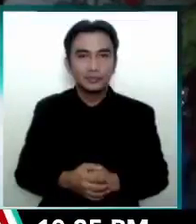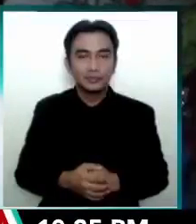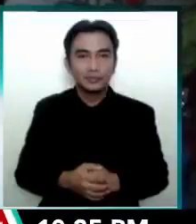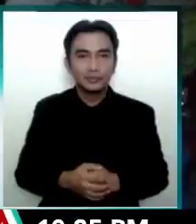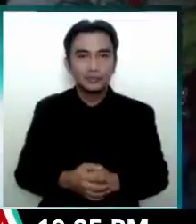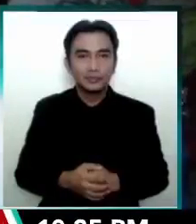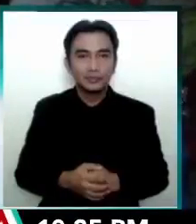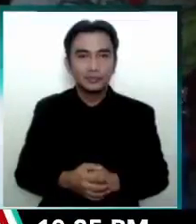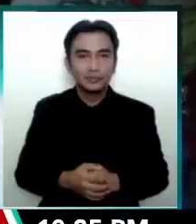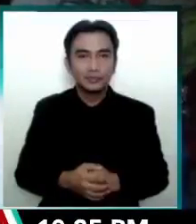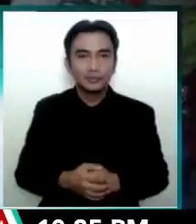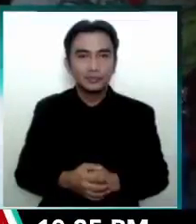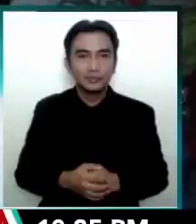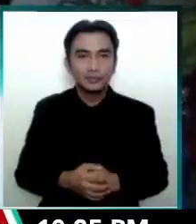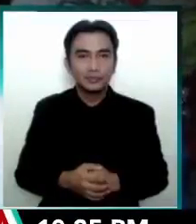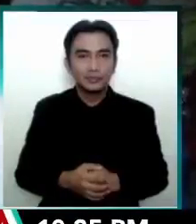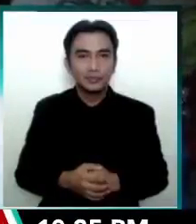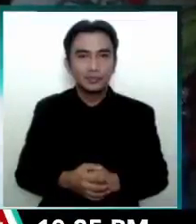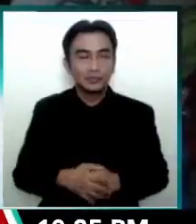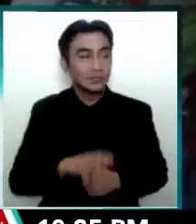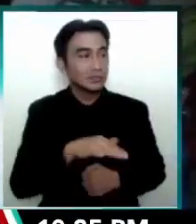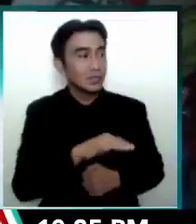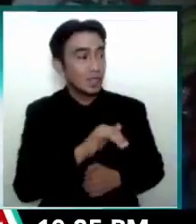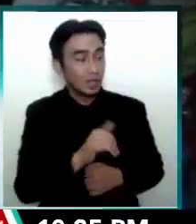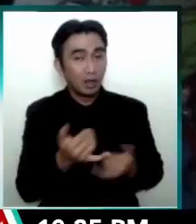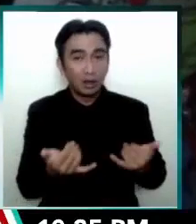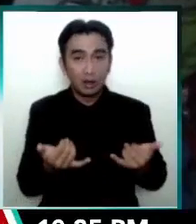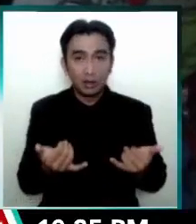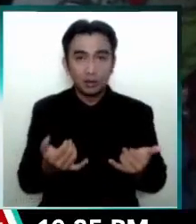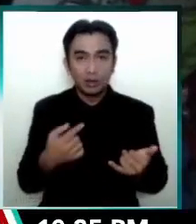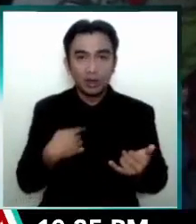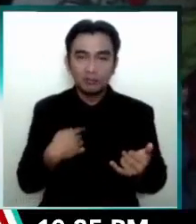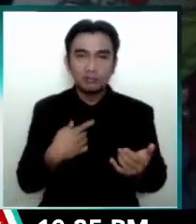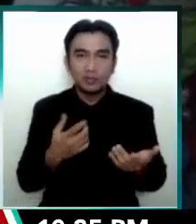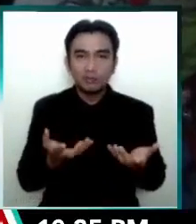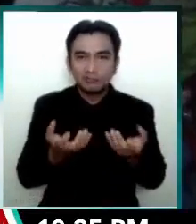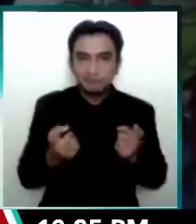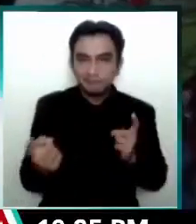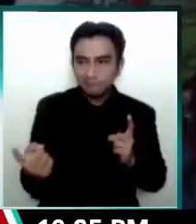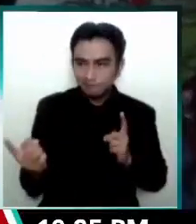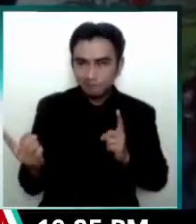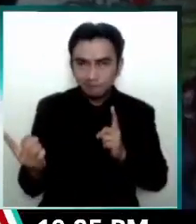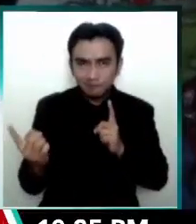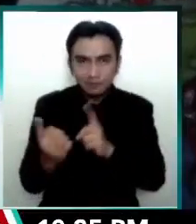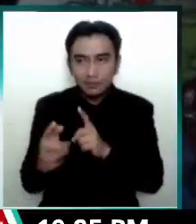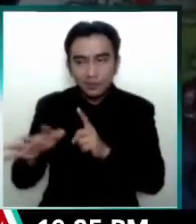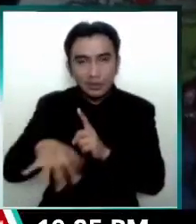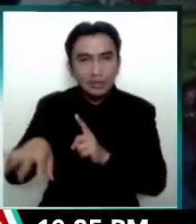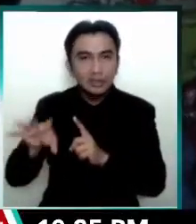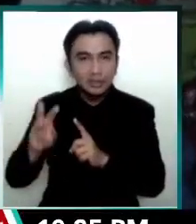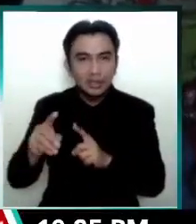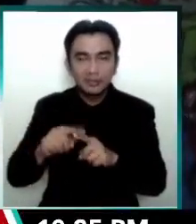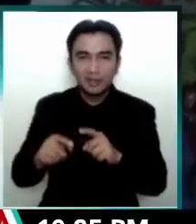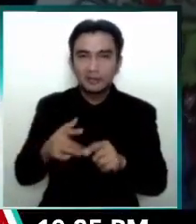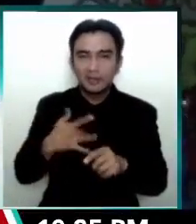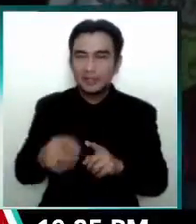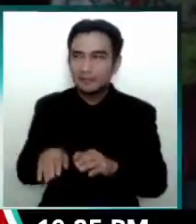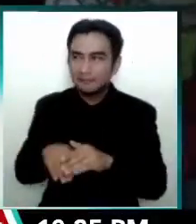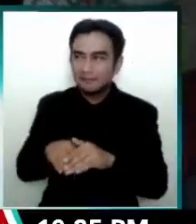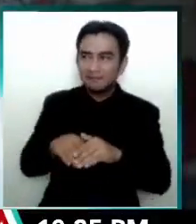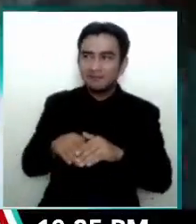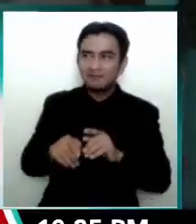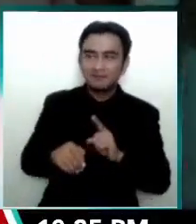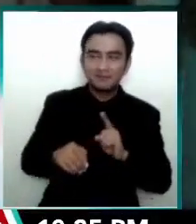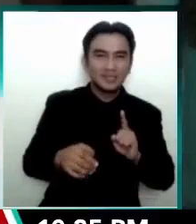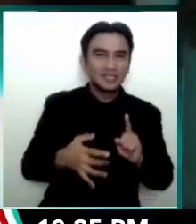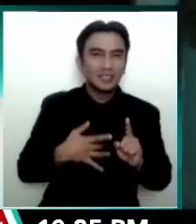Maki, ngayong gabi, sinubukan ni Rodalisa ang harapin ang 6 na pulis sa presinto. Pero hindi pa raw pala niya kaya. Hindi rin daw niya matanggap na